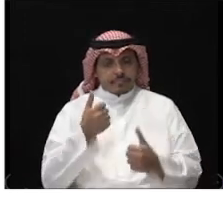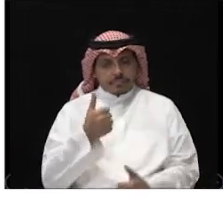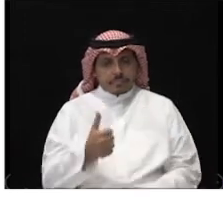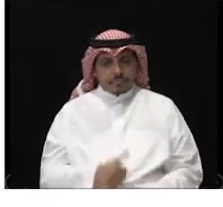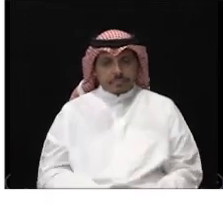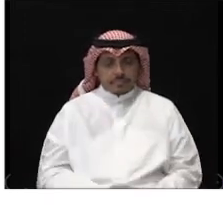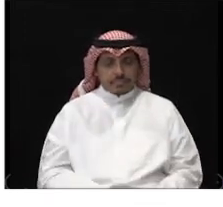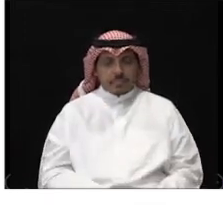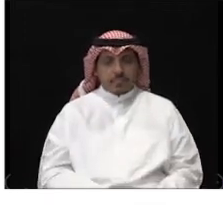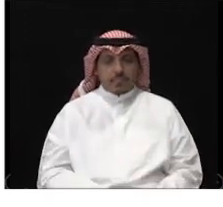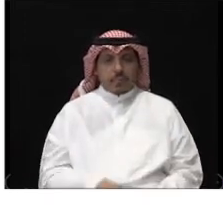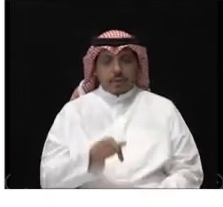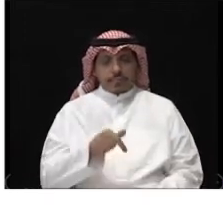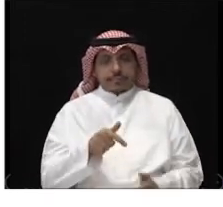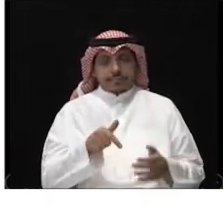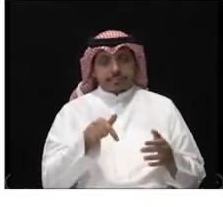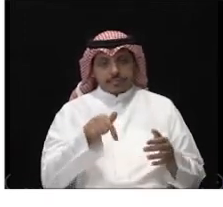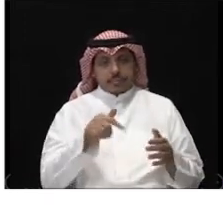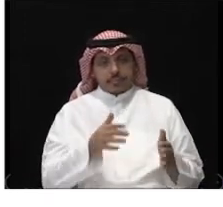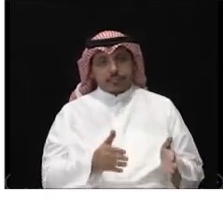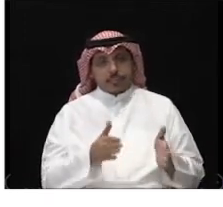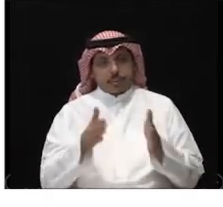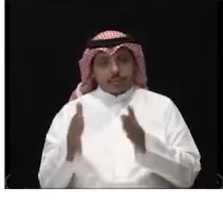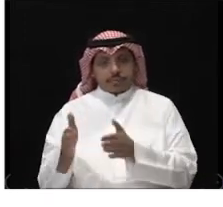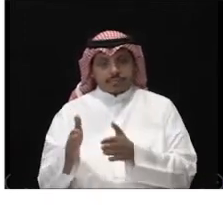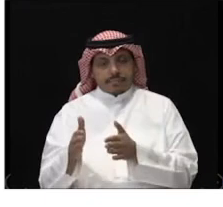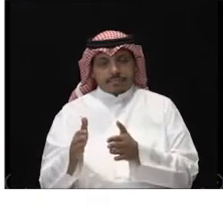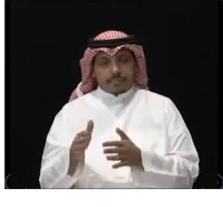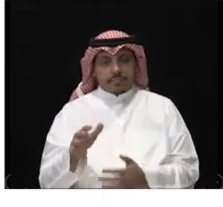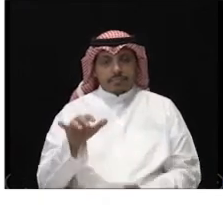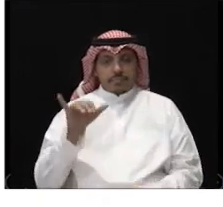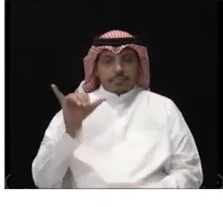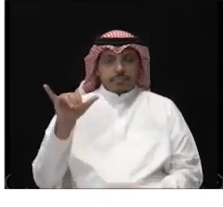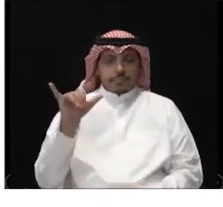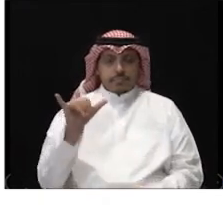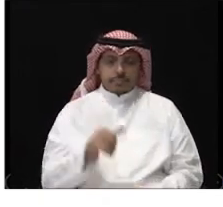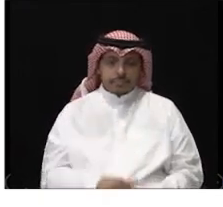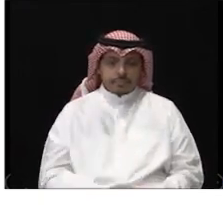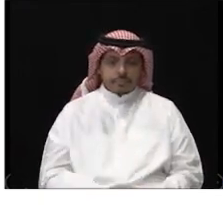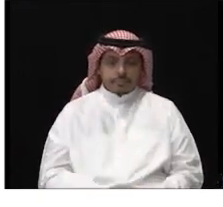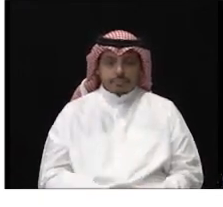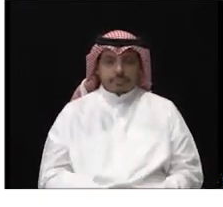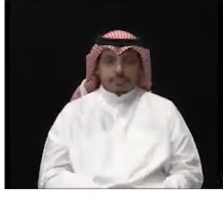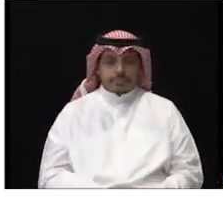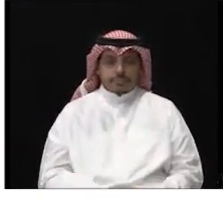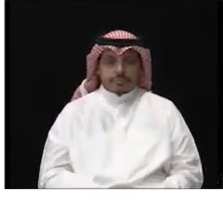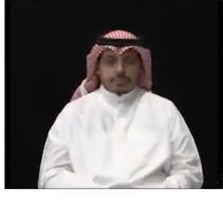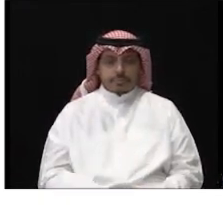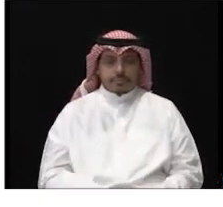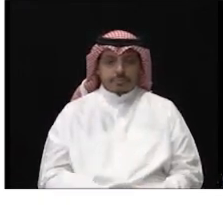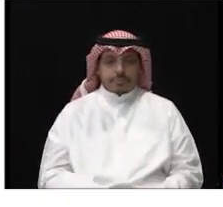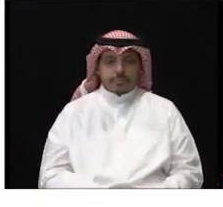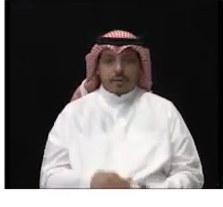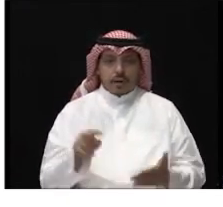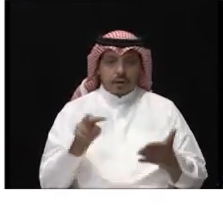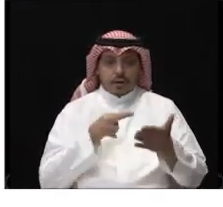الآن سننطلق إلى قراءة حرف الياء، قراءة حرف